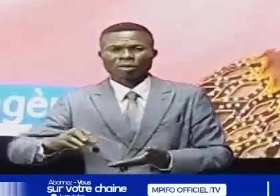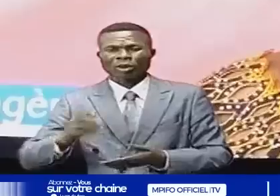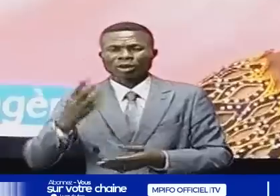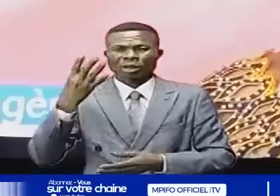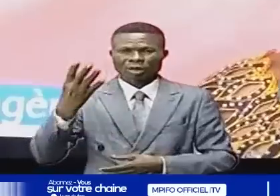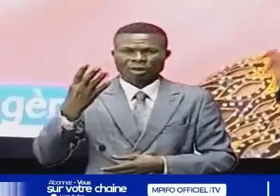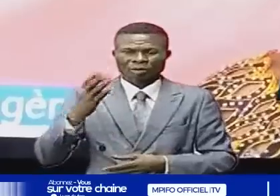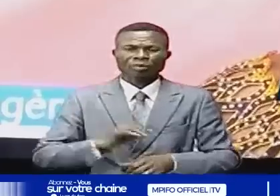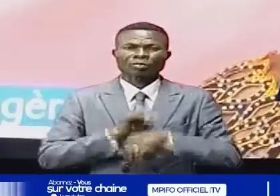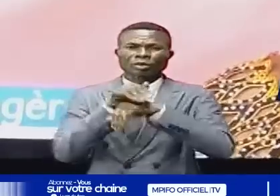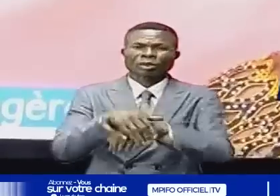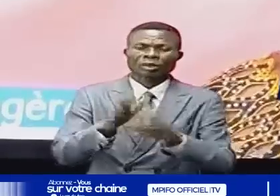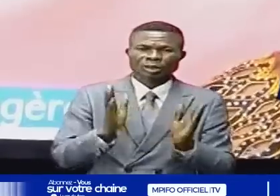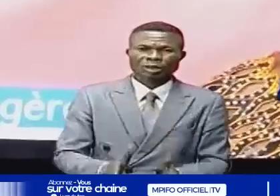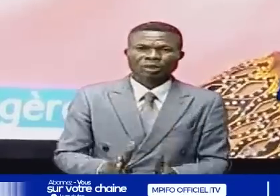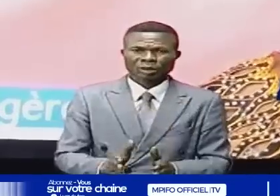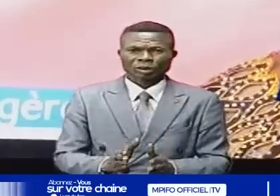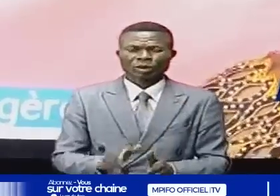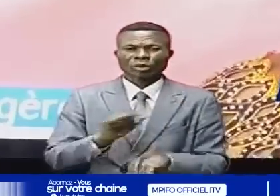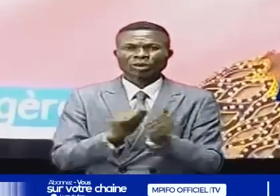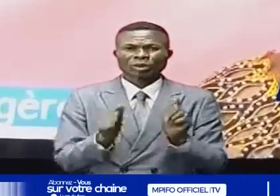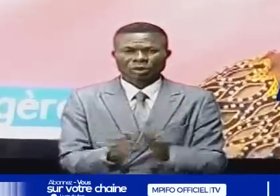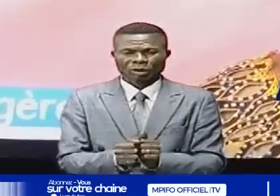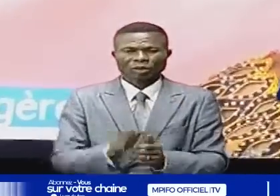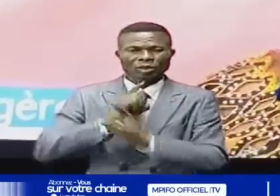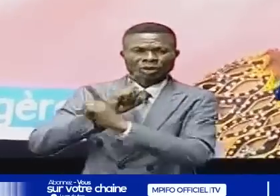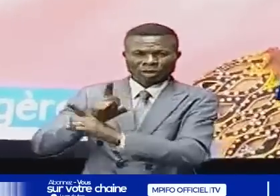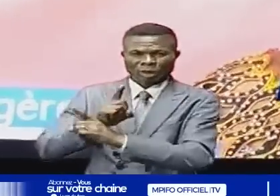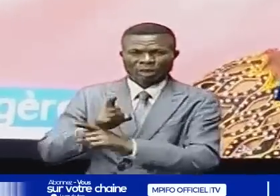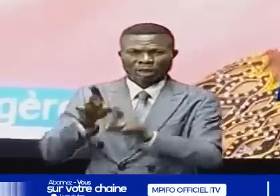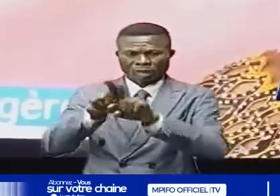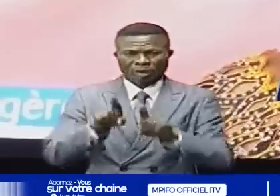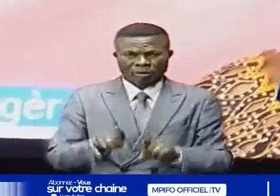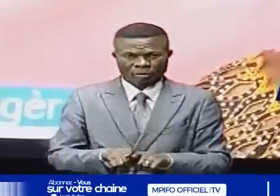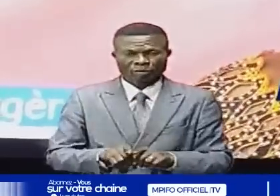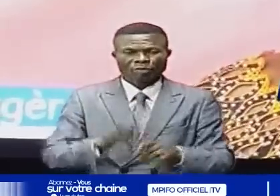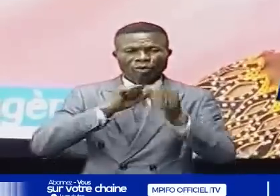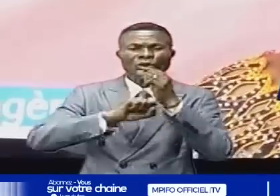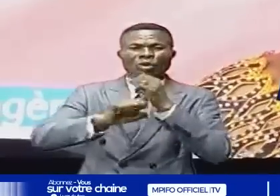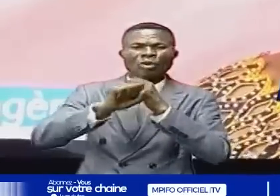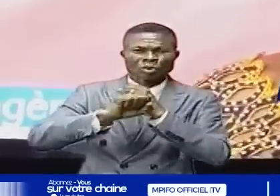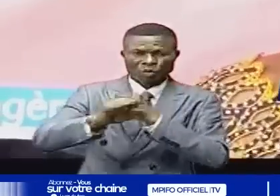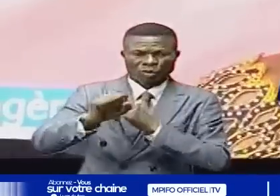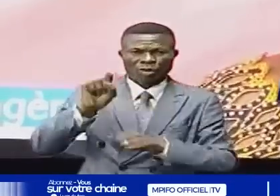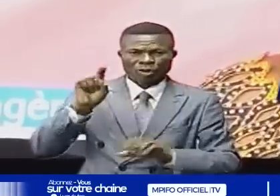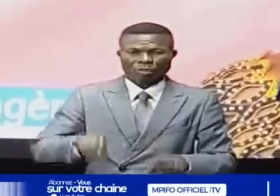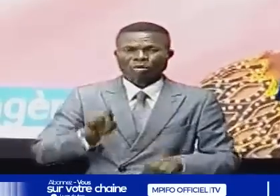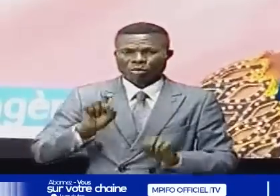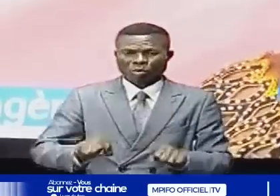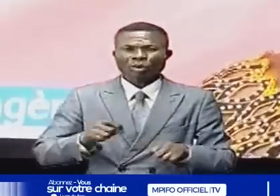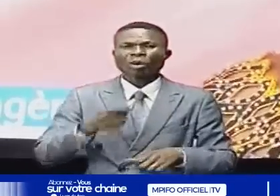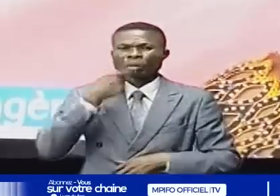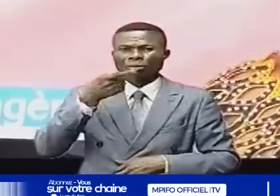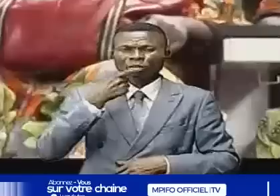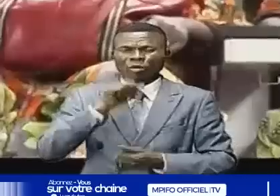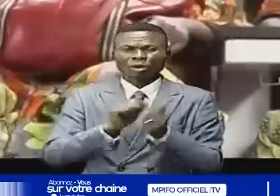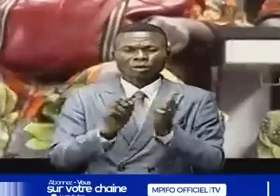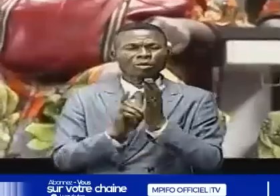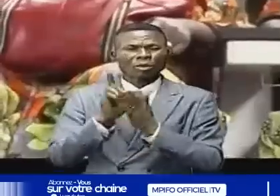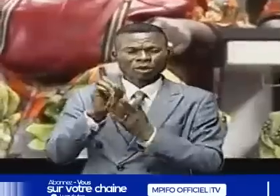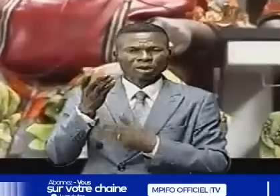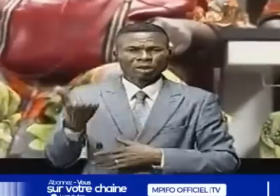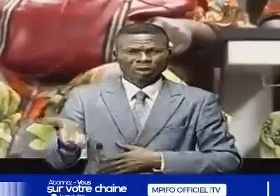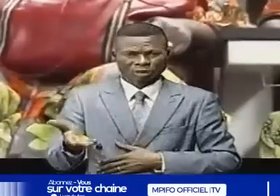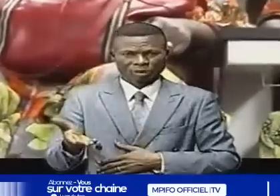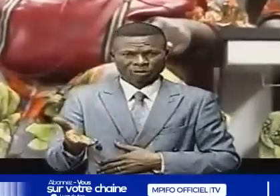de participation, de la prévention, de la protection et de la promotion, où on peut parler aussi du relèvement. A